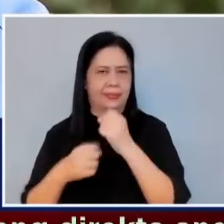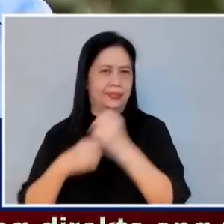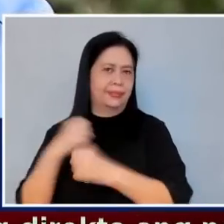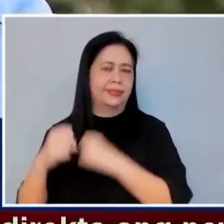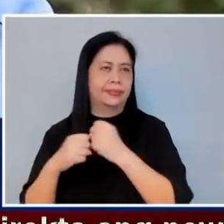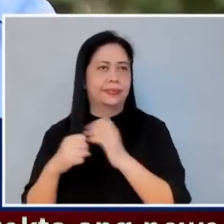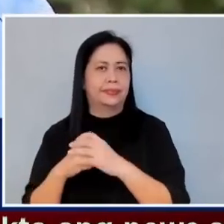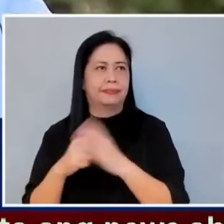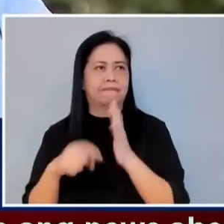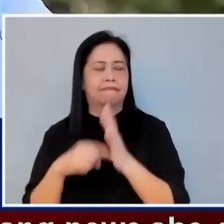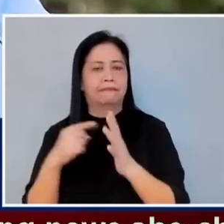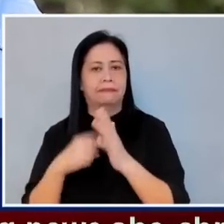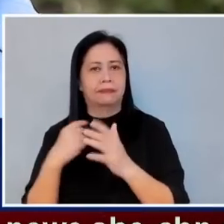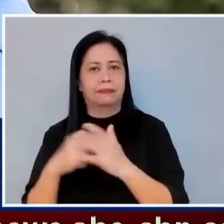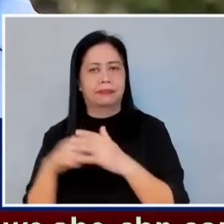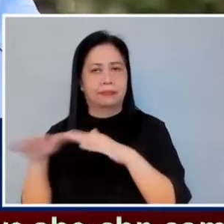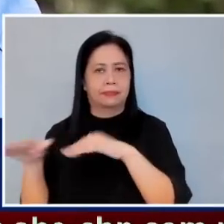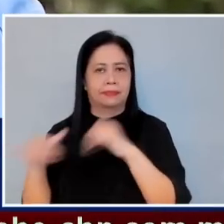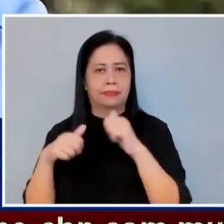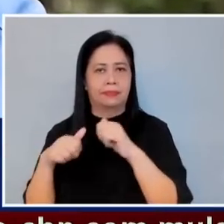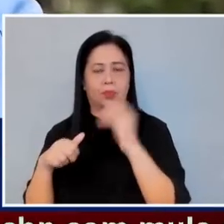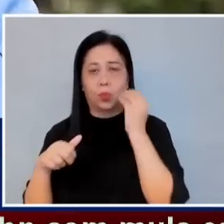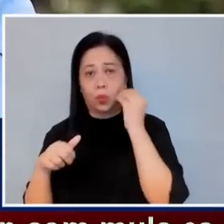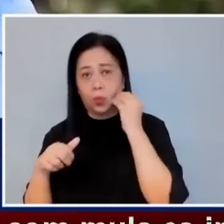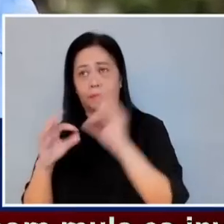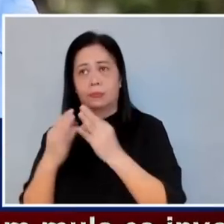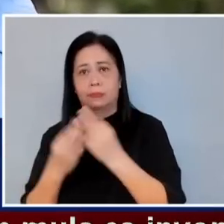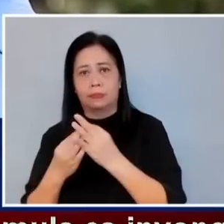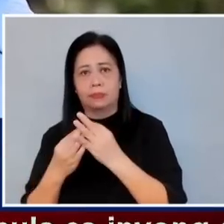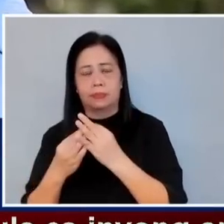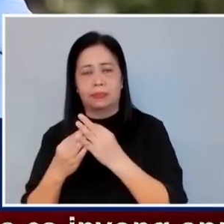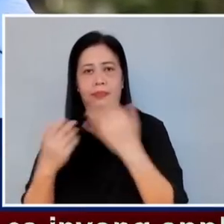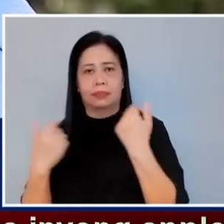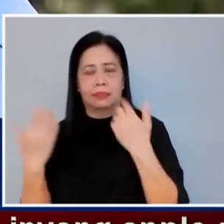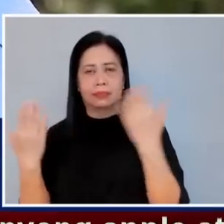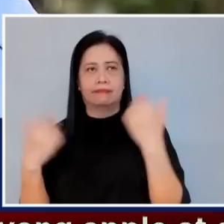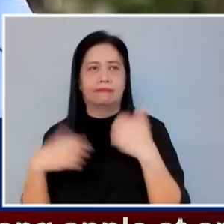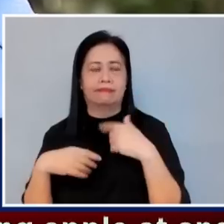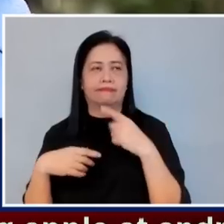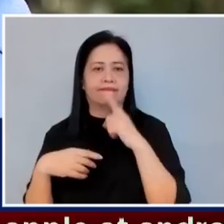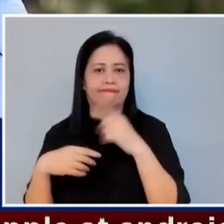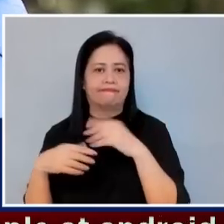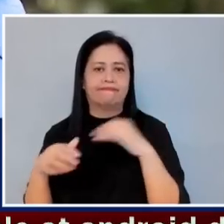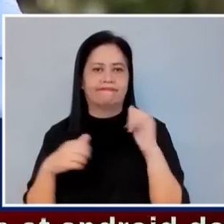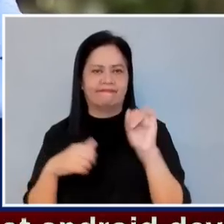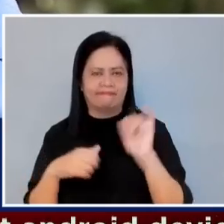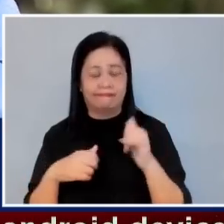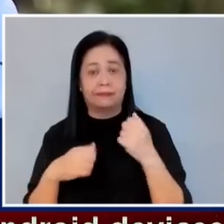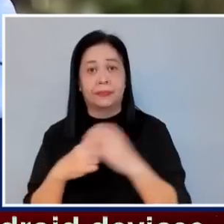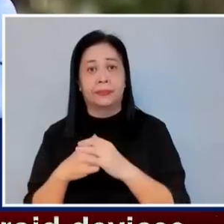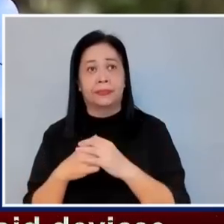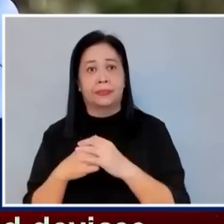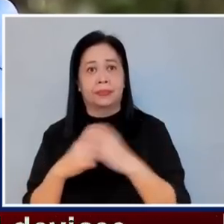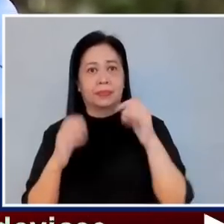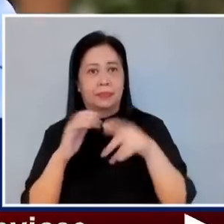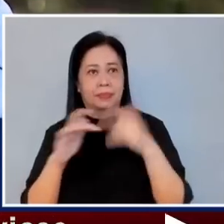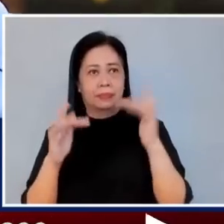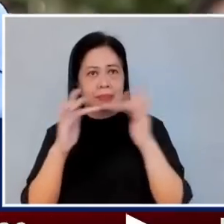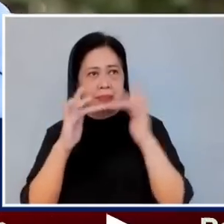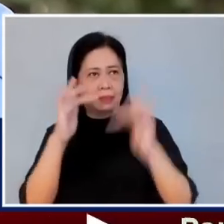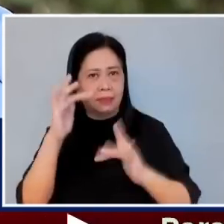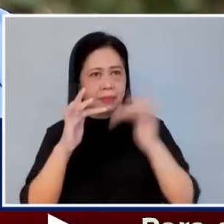Yung time na aalis ka sa bahay mo, sabihin na ingat ka. Ayun, walang signal,